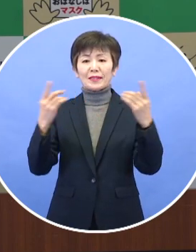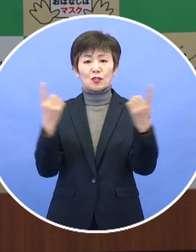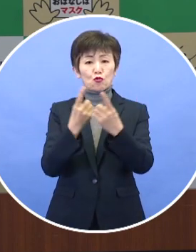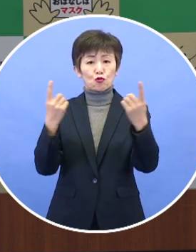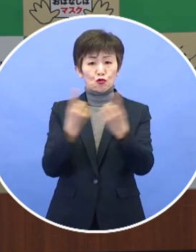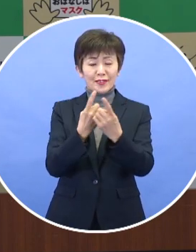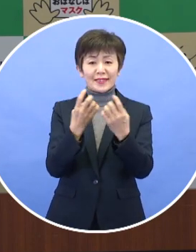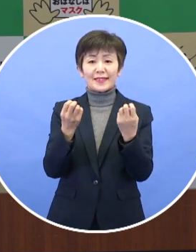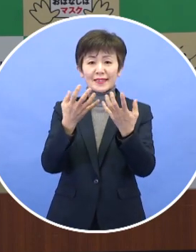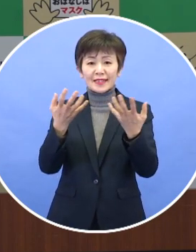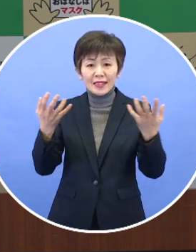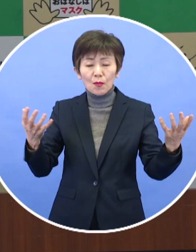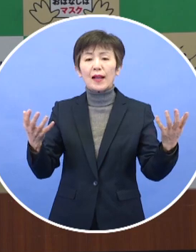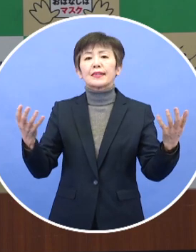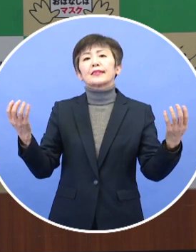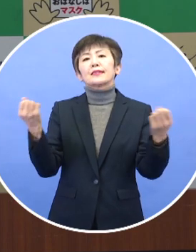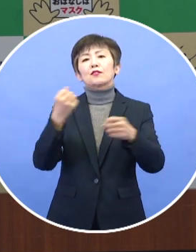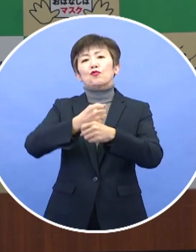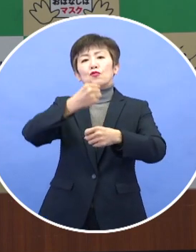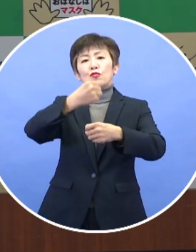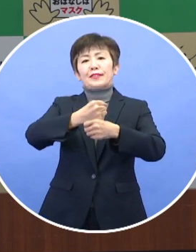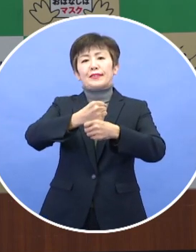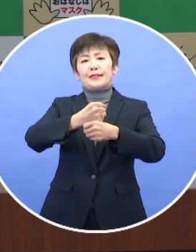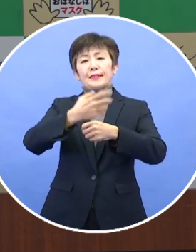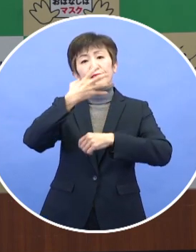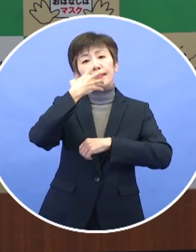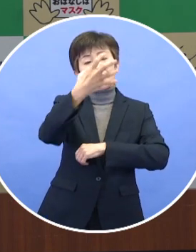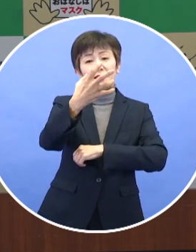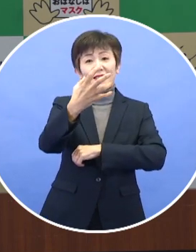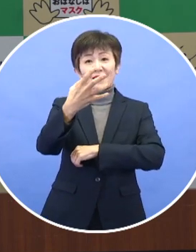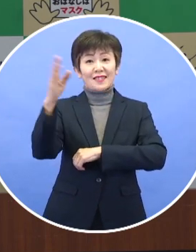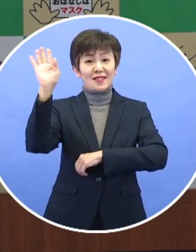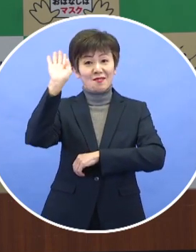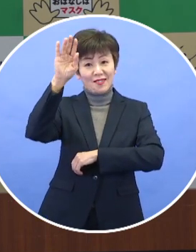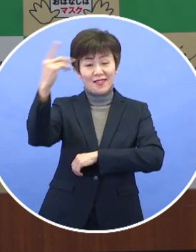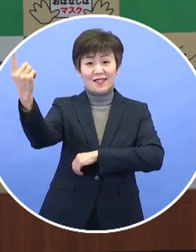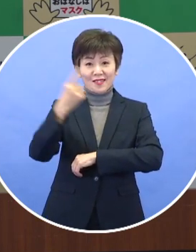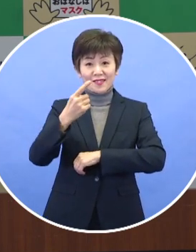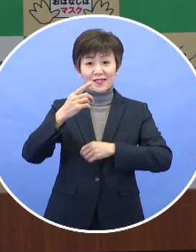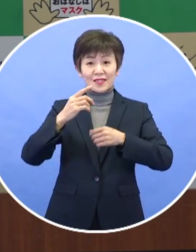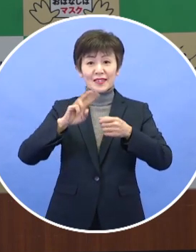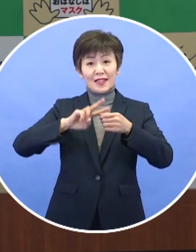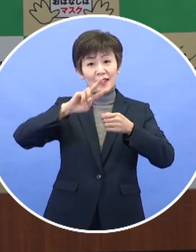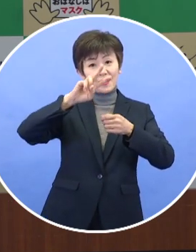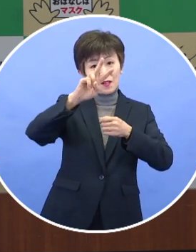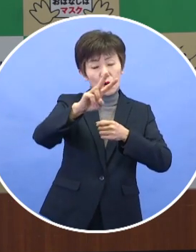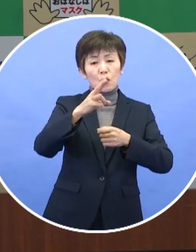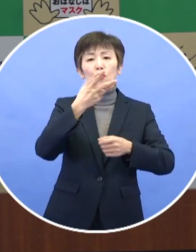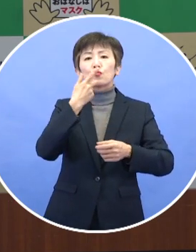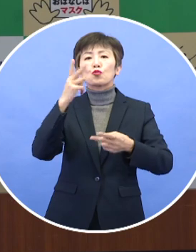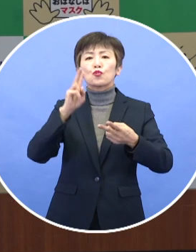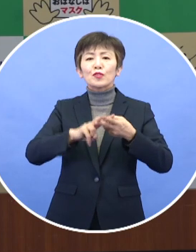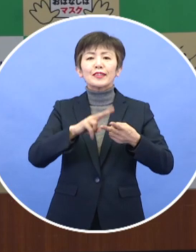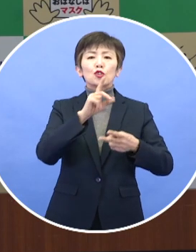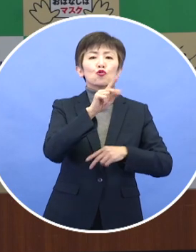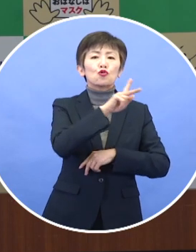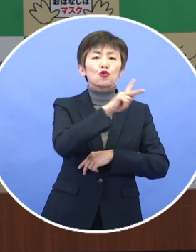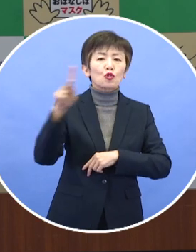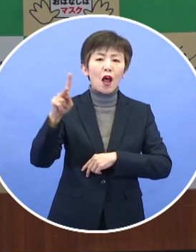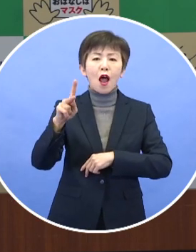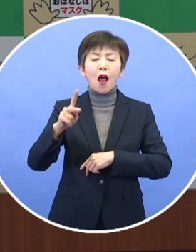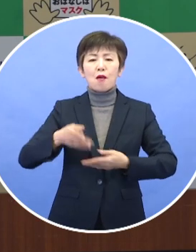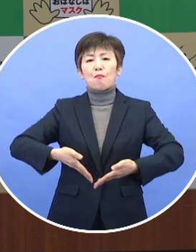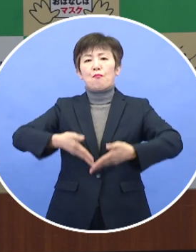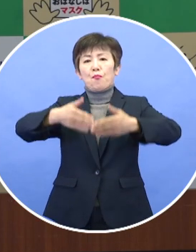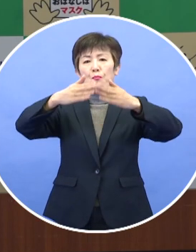線をがこれからですね、2年後には福井敦賀まで開通するということを